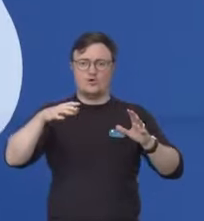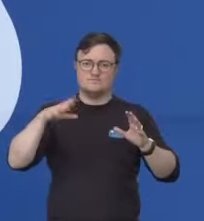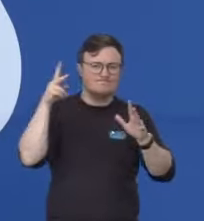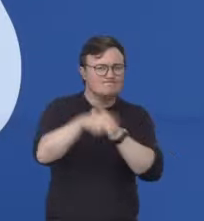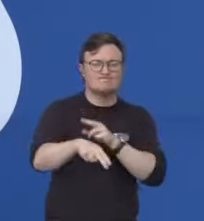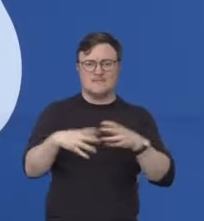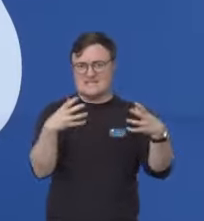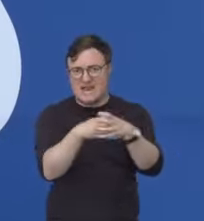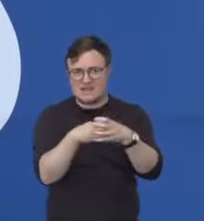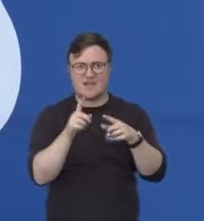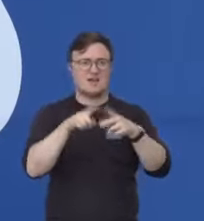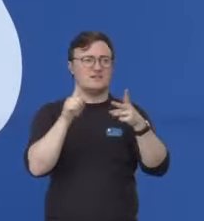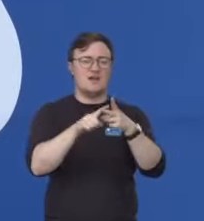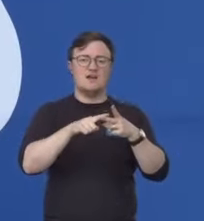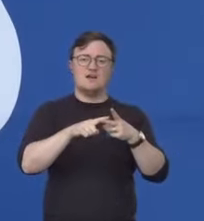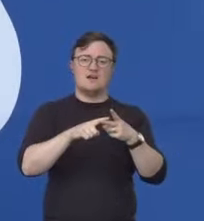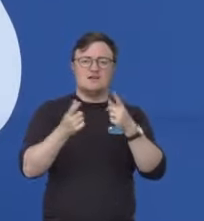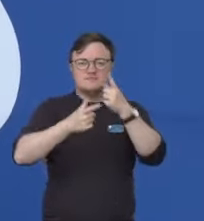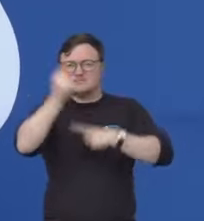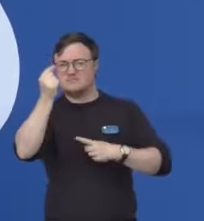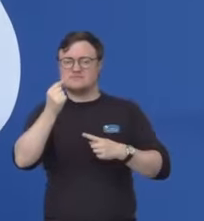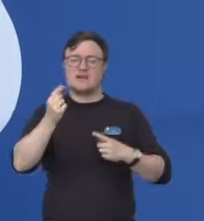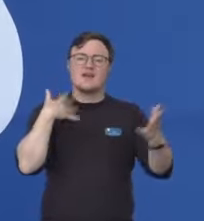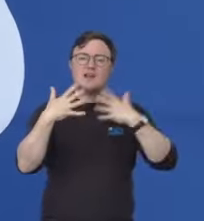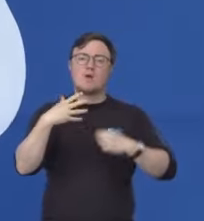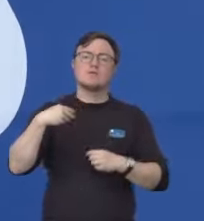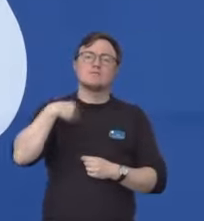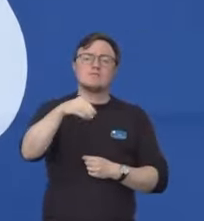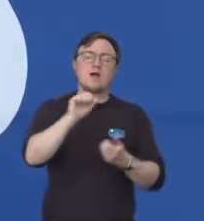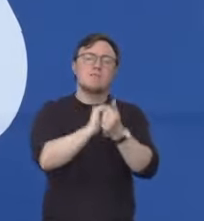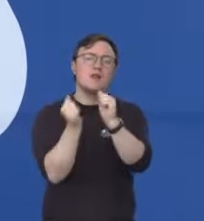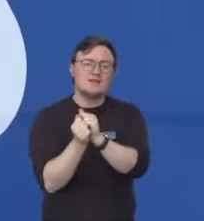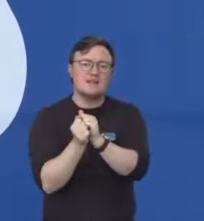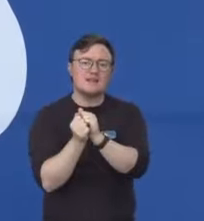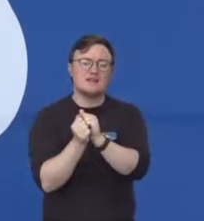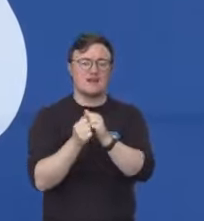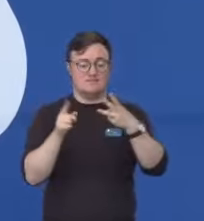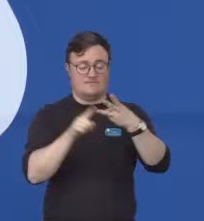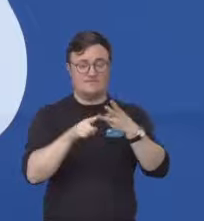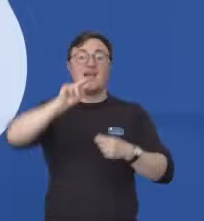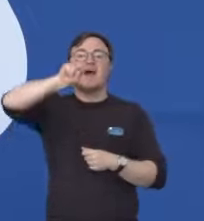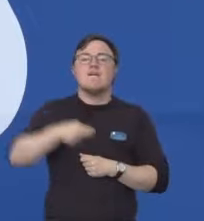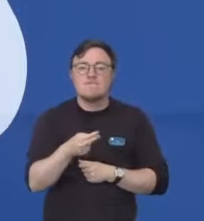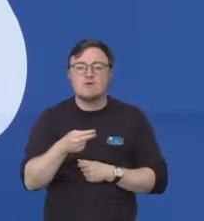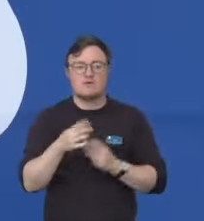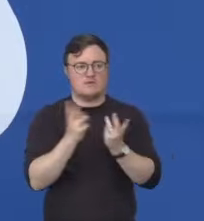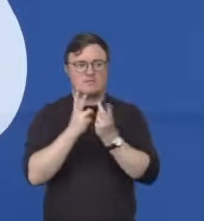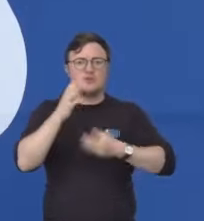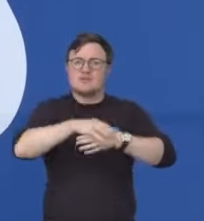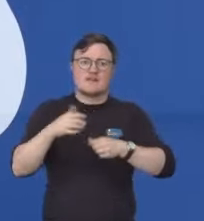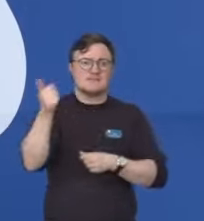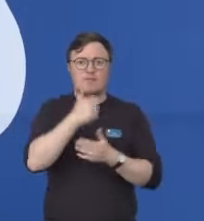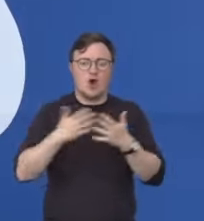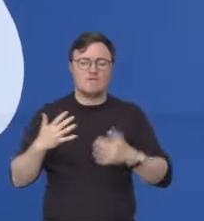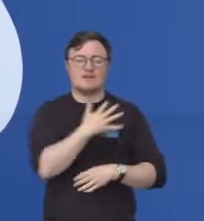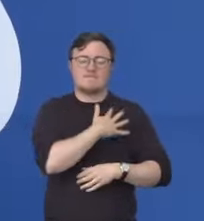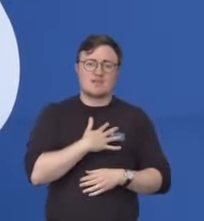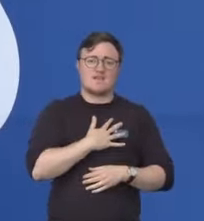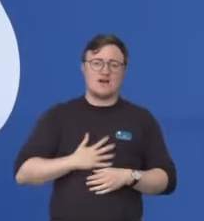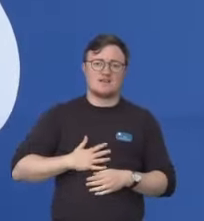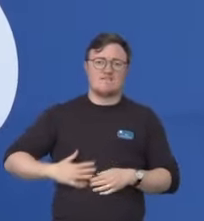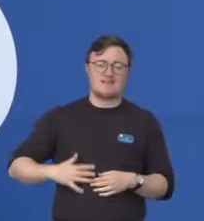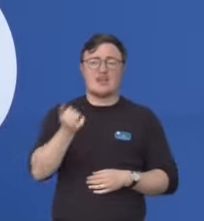vassare klimatpolitik så att Sverige leder omställningen och resten av Europa med oss. Och inför euron så att inte alla svenskar ska bli fattigare medan resten av